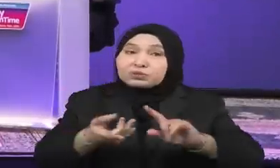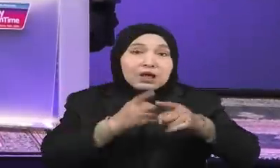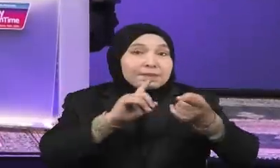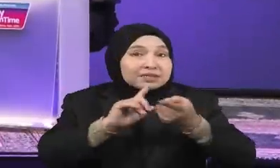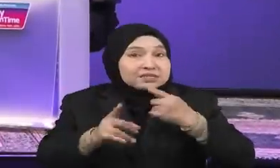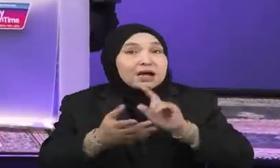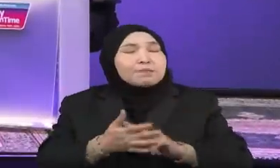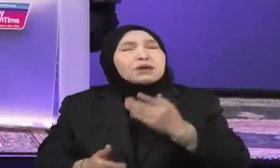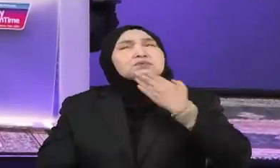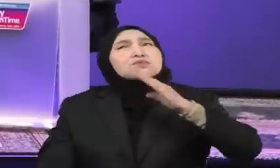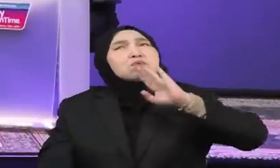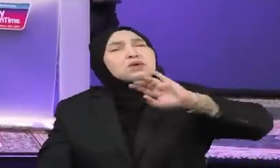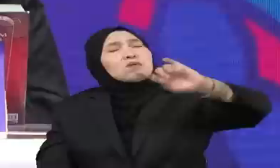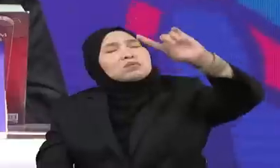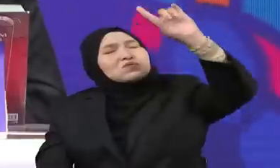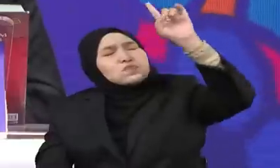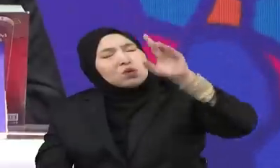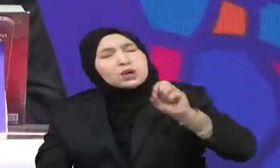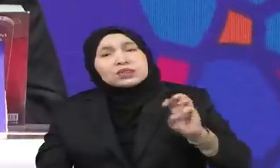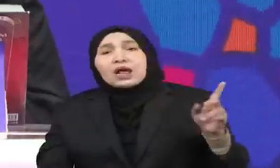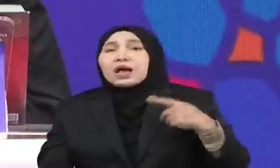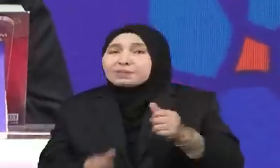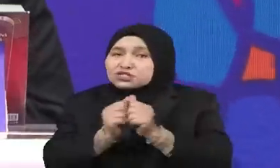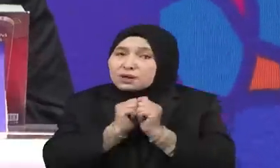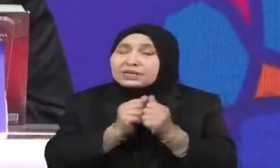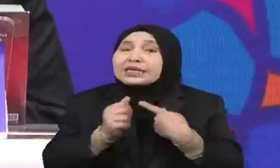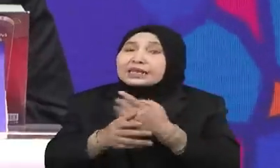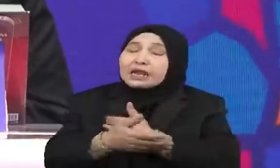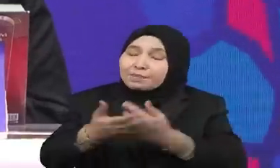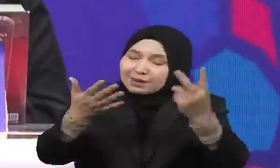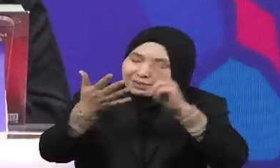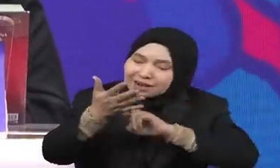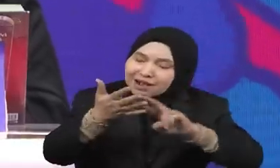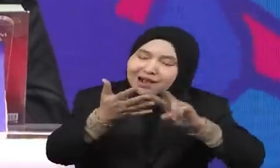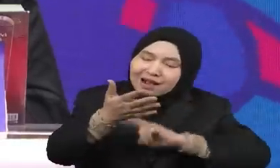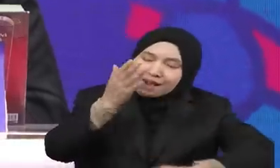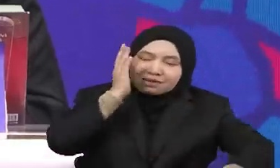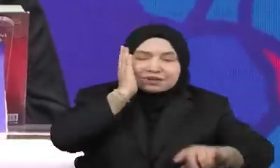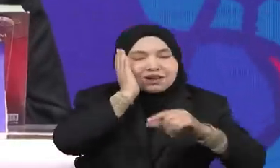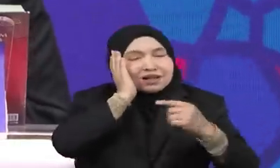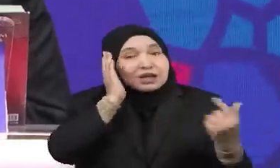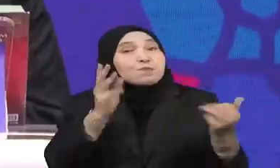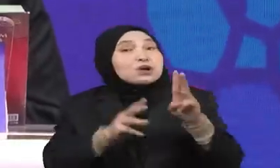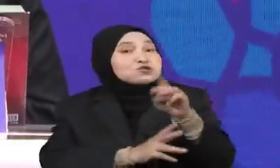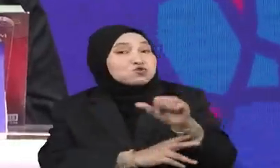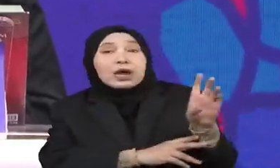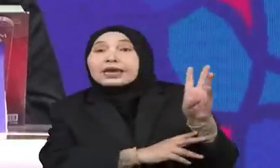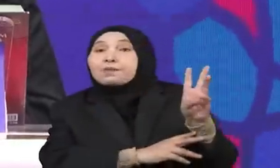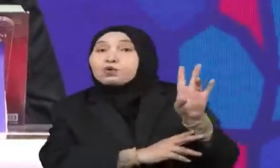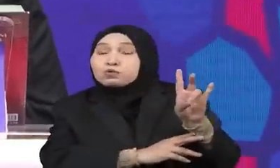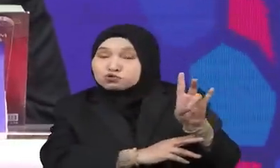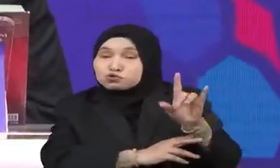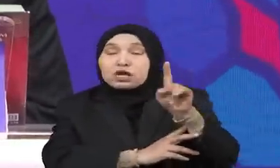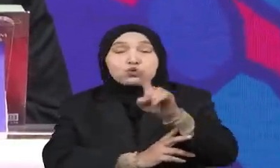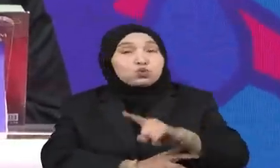syukur kepada Allah Subhanahu Wa Ta'ala dapat sama-sama kita mengaji lagi Alquran bukan surah 67 ayat 139